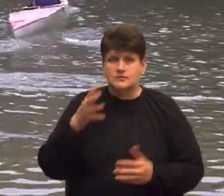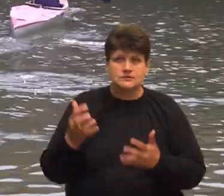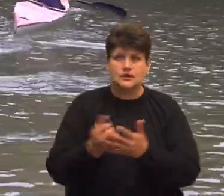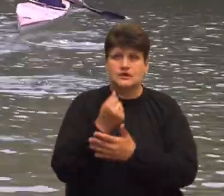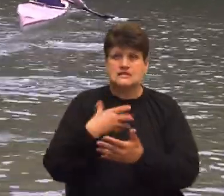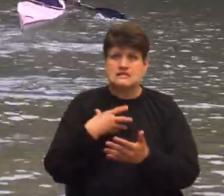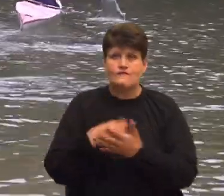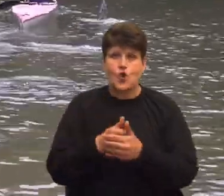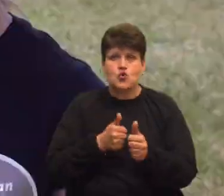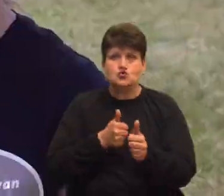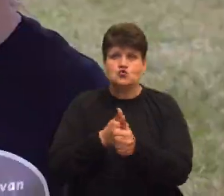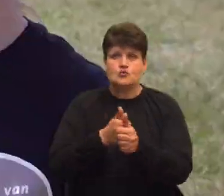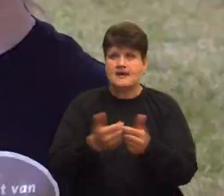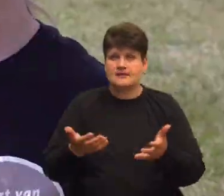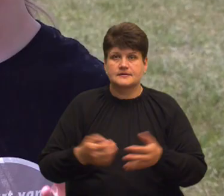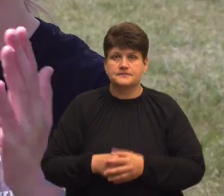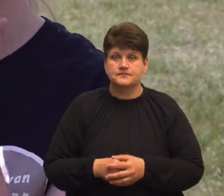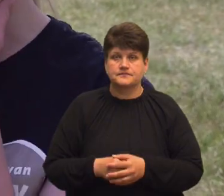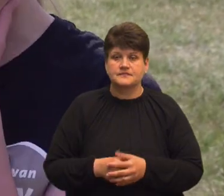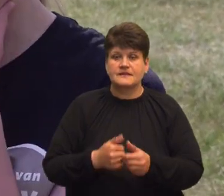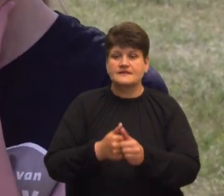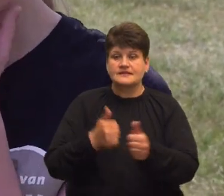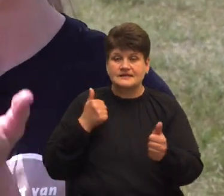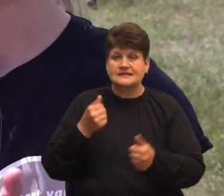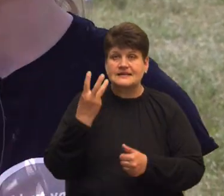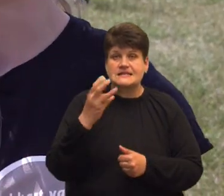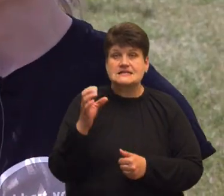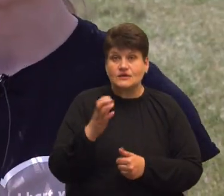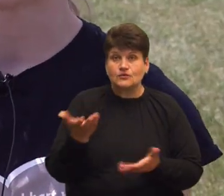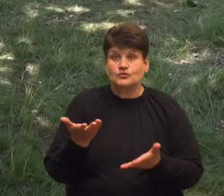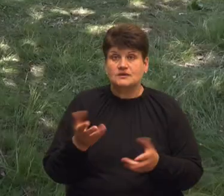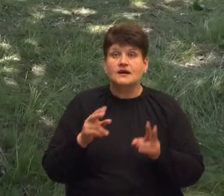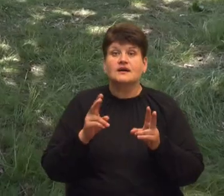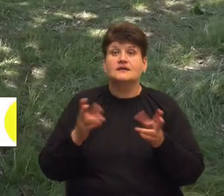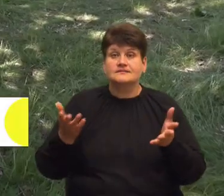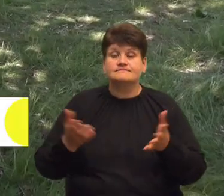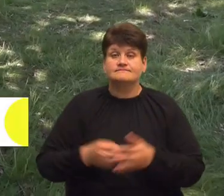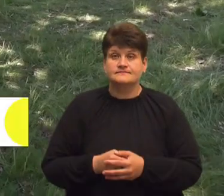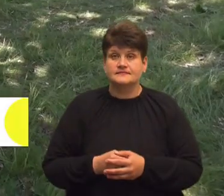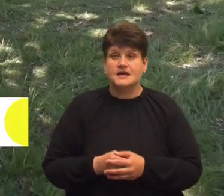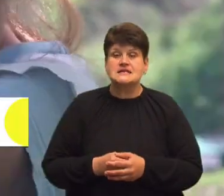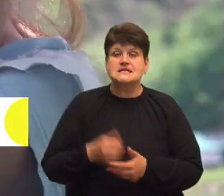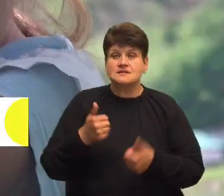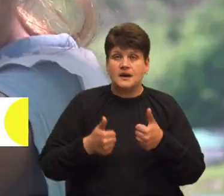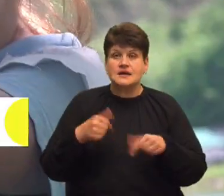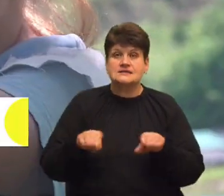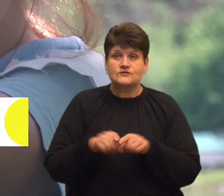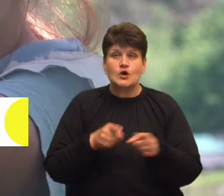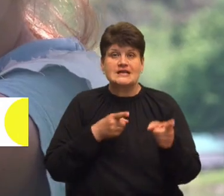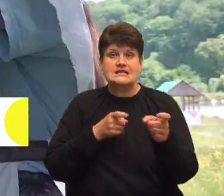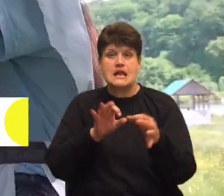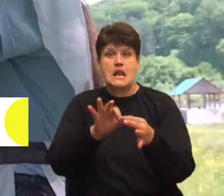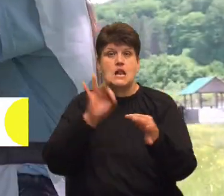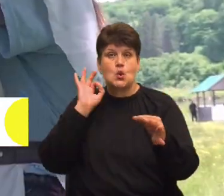суперника але блін хотілось би перше місце змагаються також і в стрільбі з лука